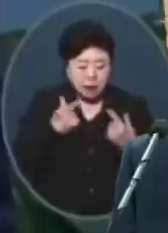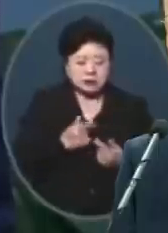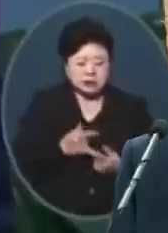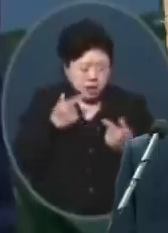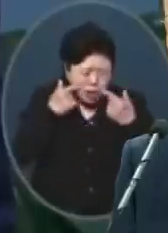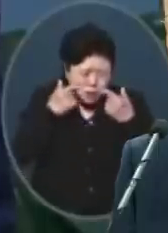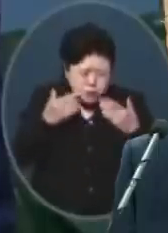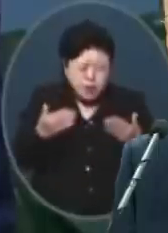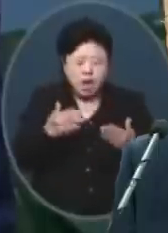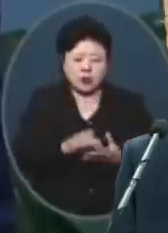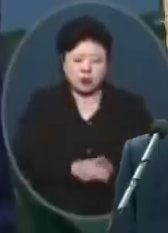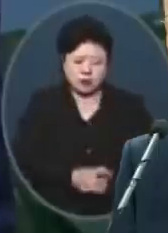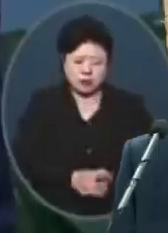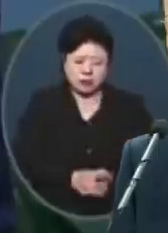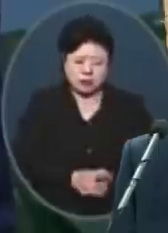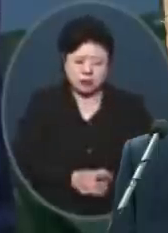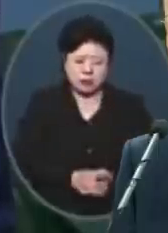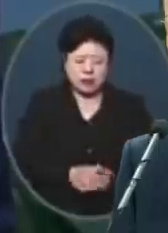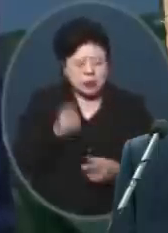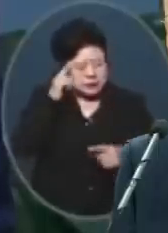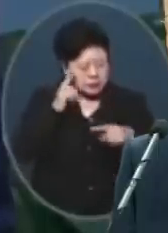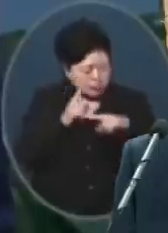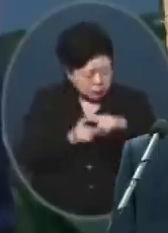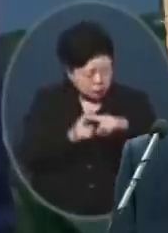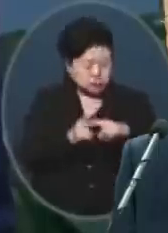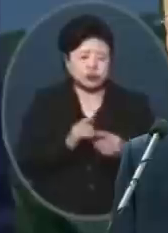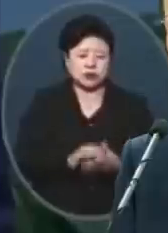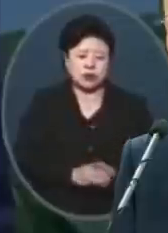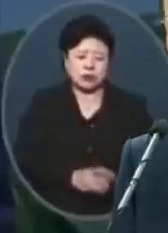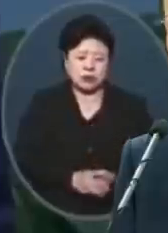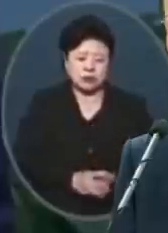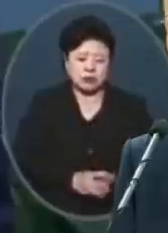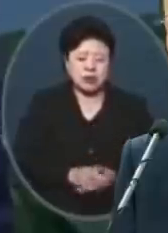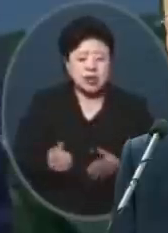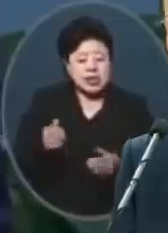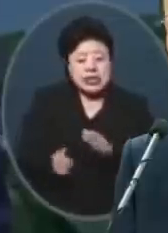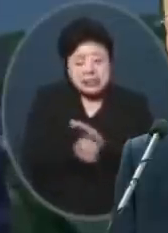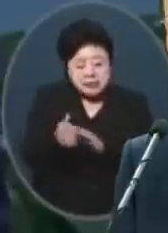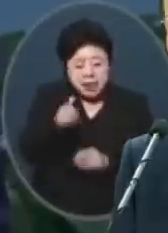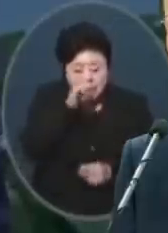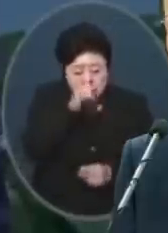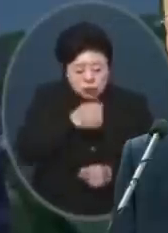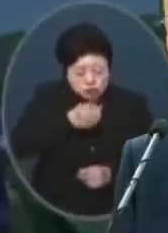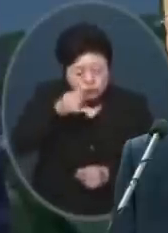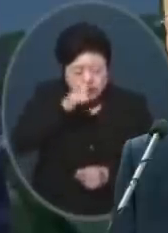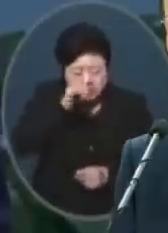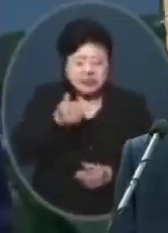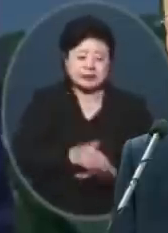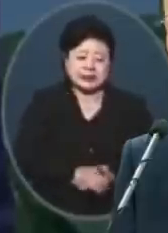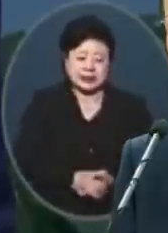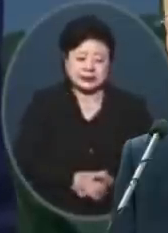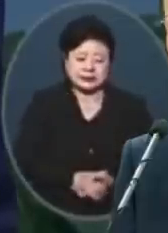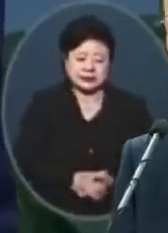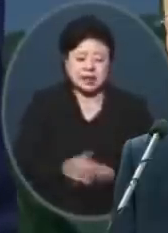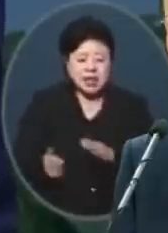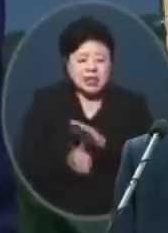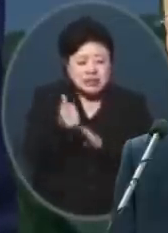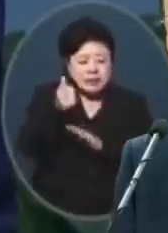언제나 분명하고 긍정적이고 희망이 있으면 꿈이 있는 것입니다